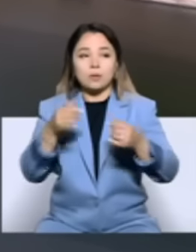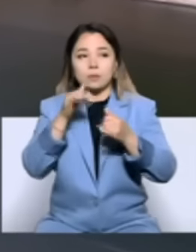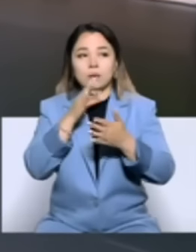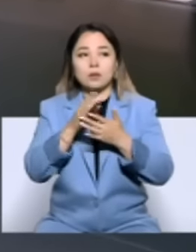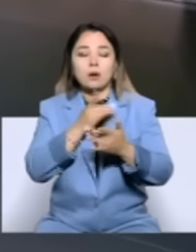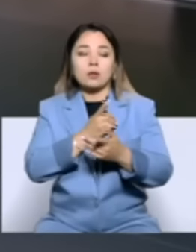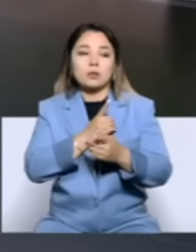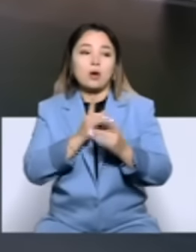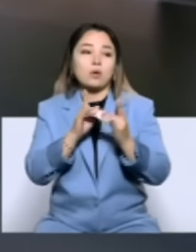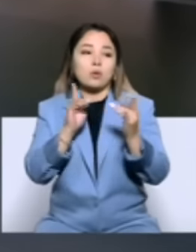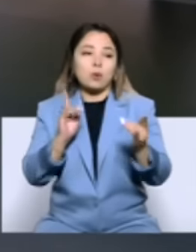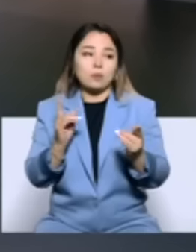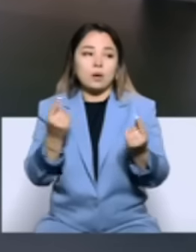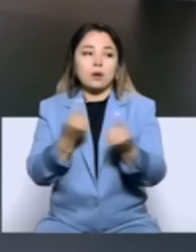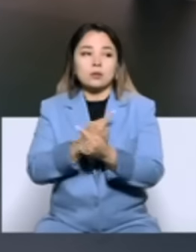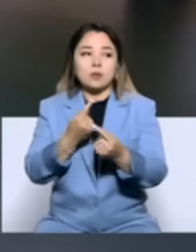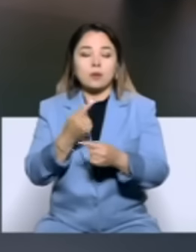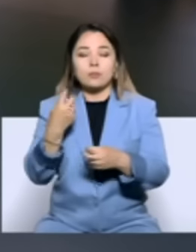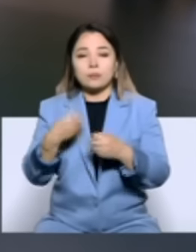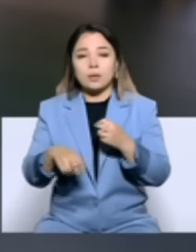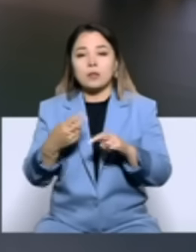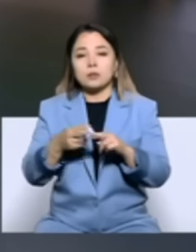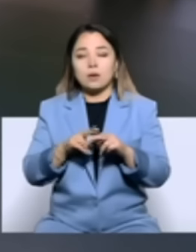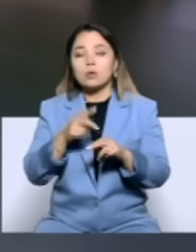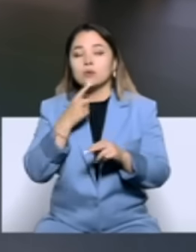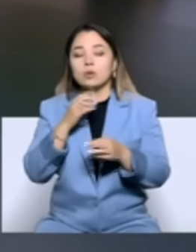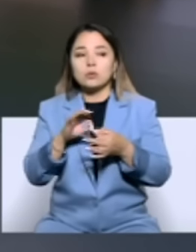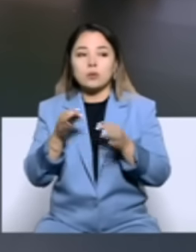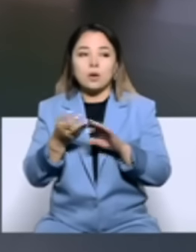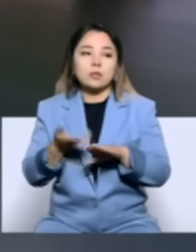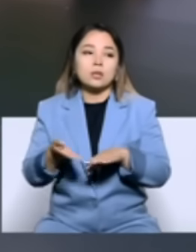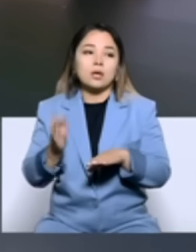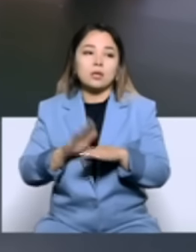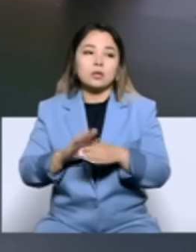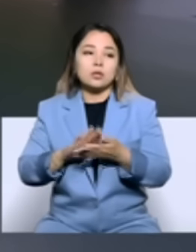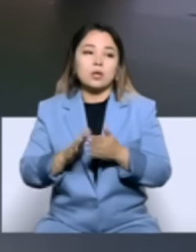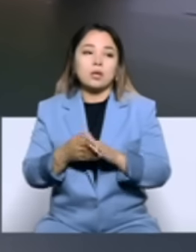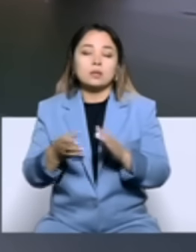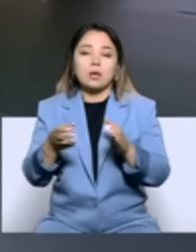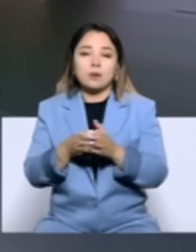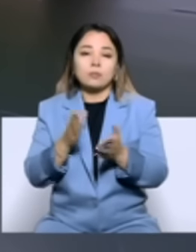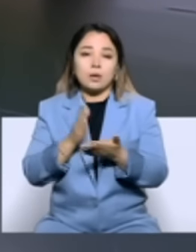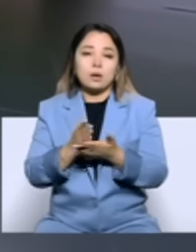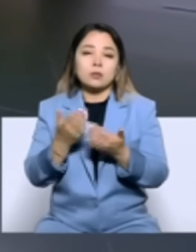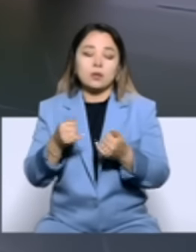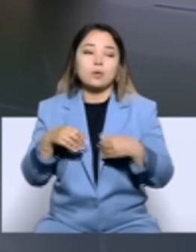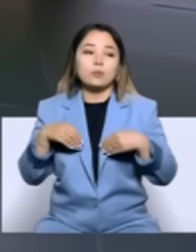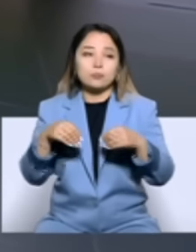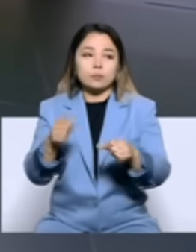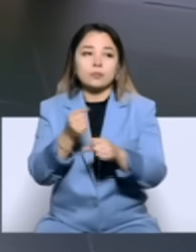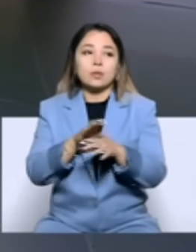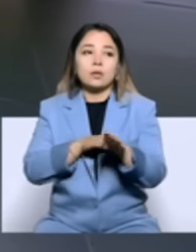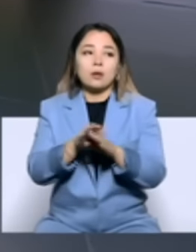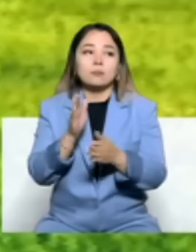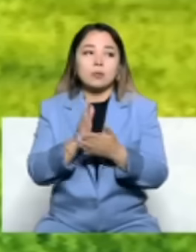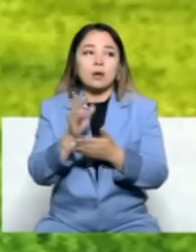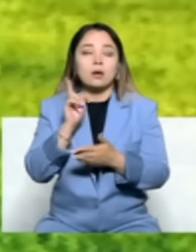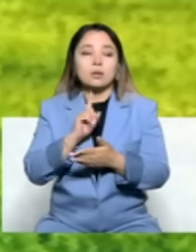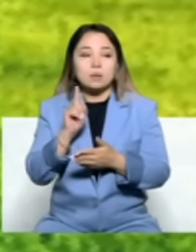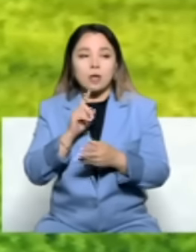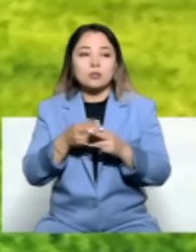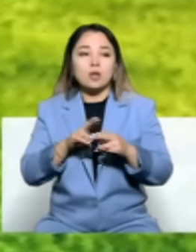көпір жөнделмей, ауданмен қатынас үзіліп, қиын жағдайда қалған. Иә, топырағы үйіп, өткел салған.